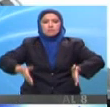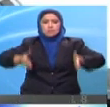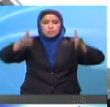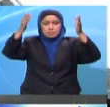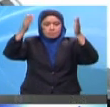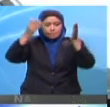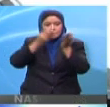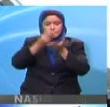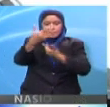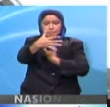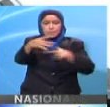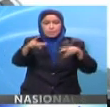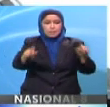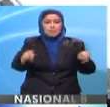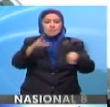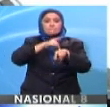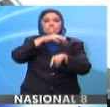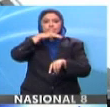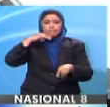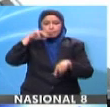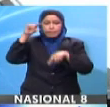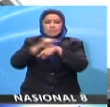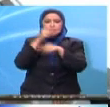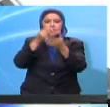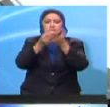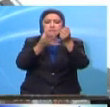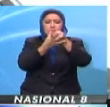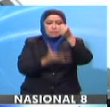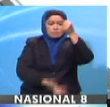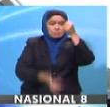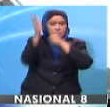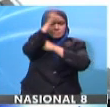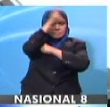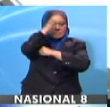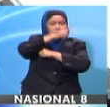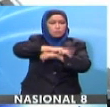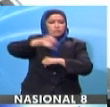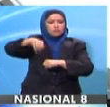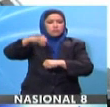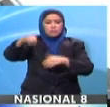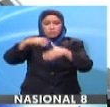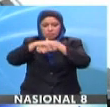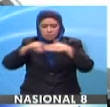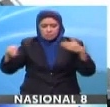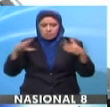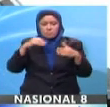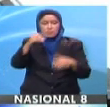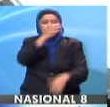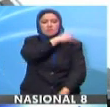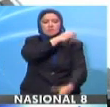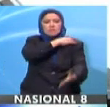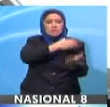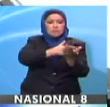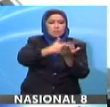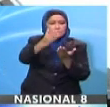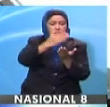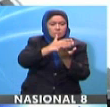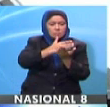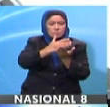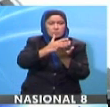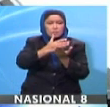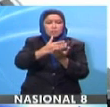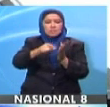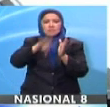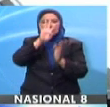dana kerajaan bernilai jutaan R laporan itu turut mendakwa pegawai terbabit membayar lebihan 4.75 juta